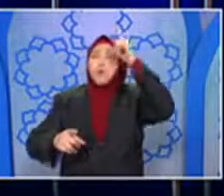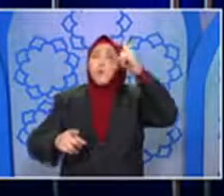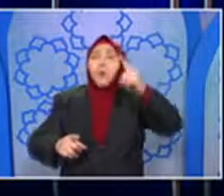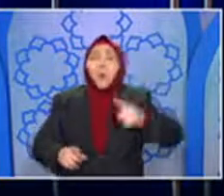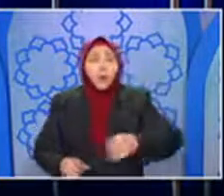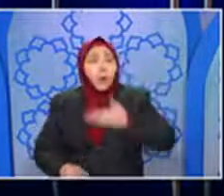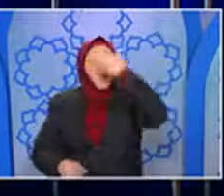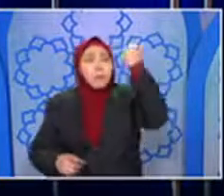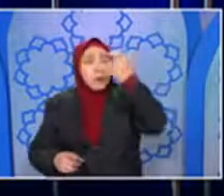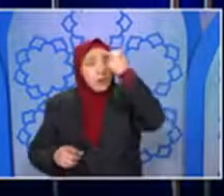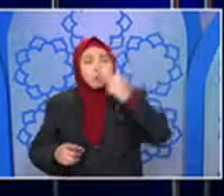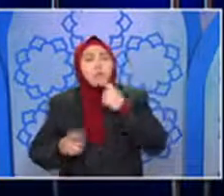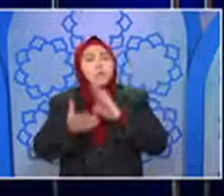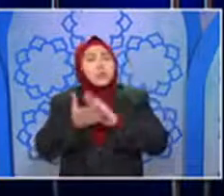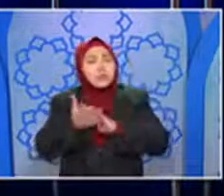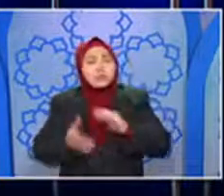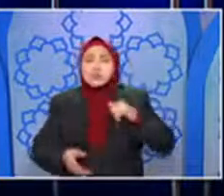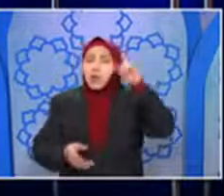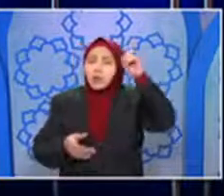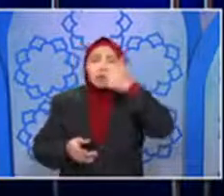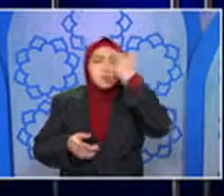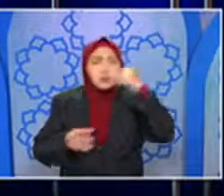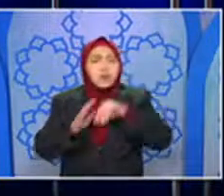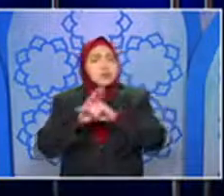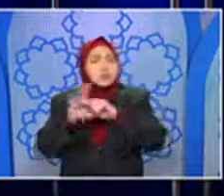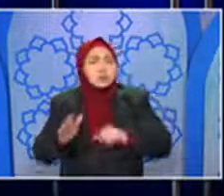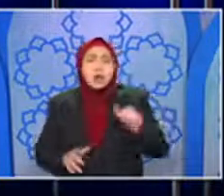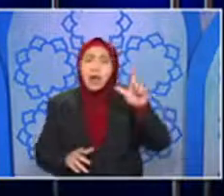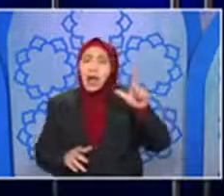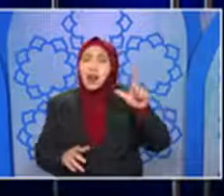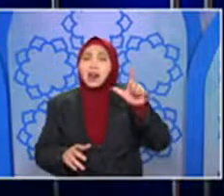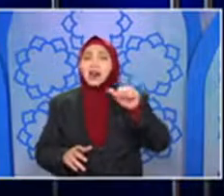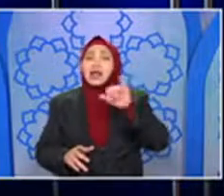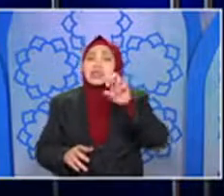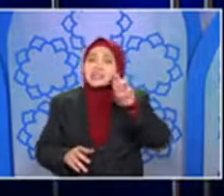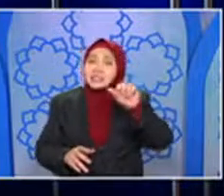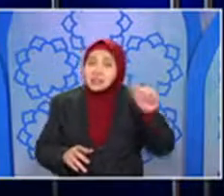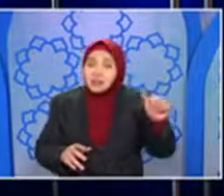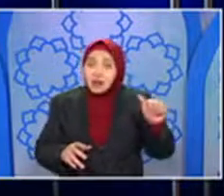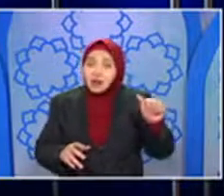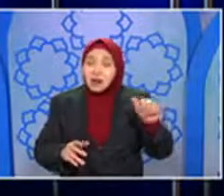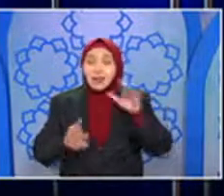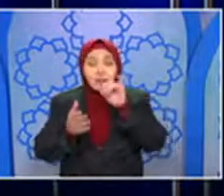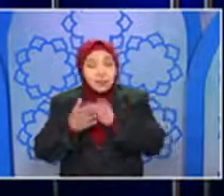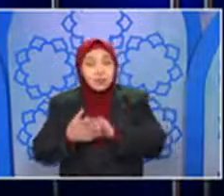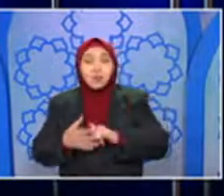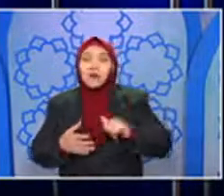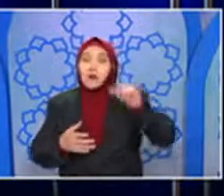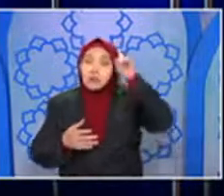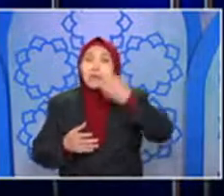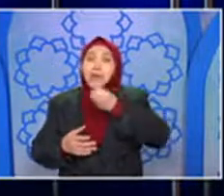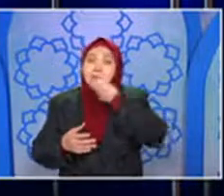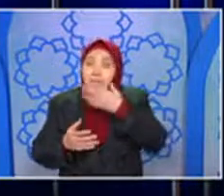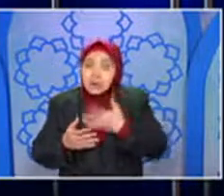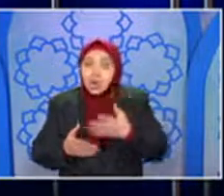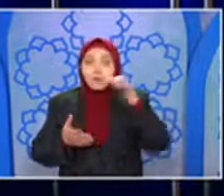untuk bertasbih memuji Allah. Sebab itu dalam surah Al-Isra, Allah sebut, wa in min syai'in illa yusabbihu bihamdi